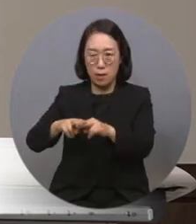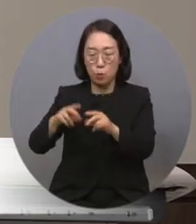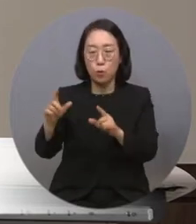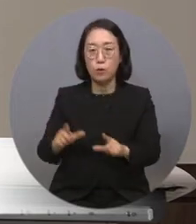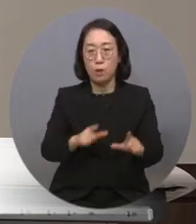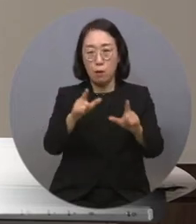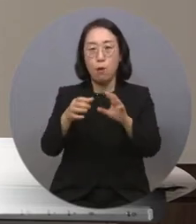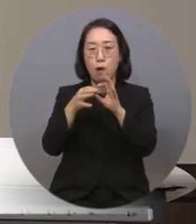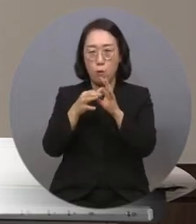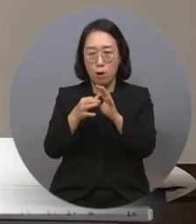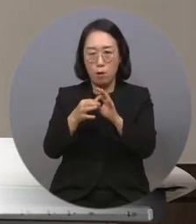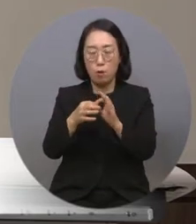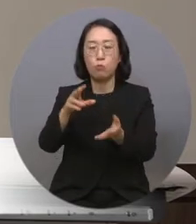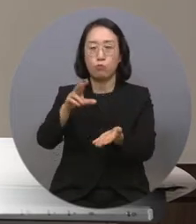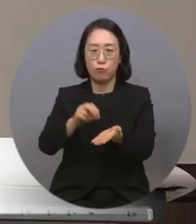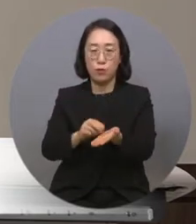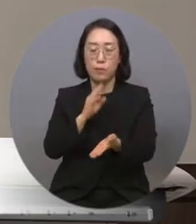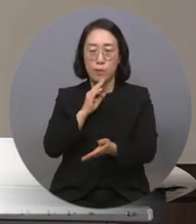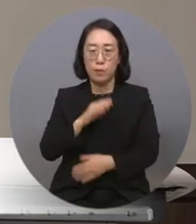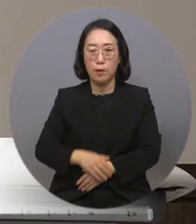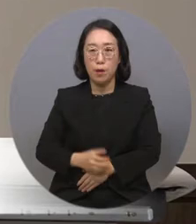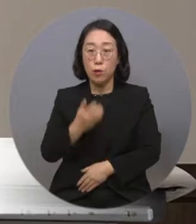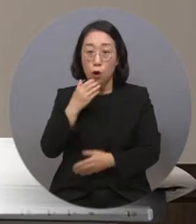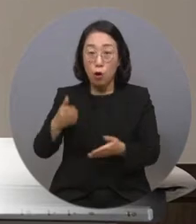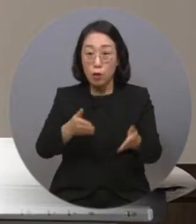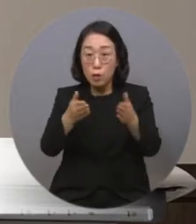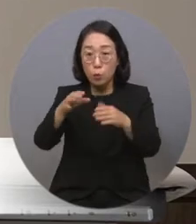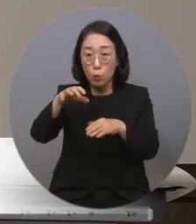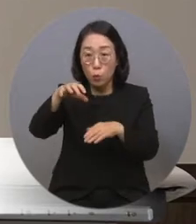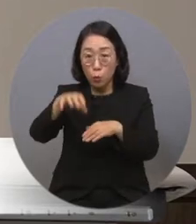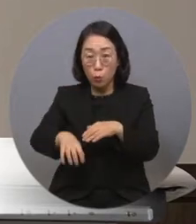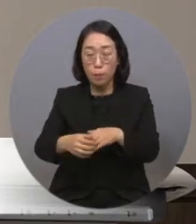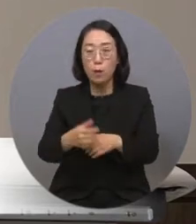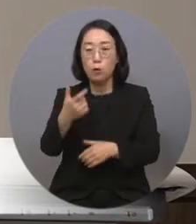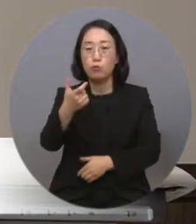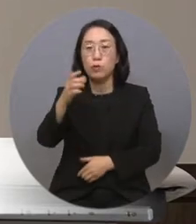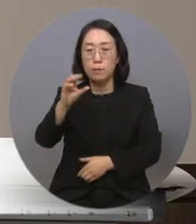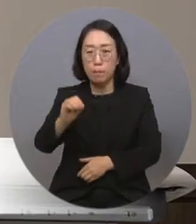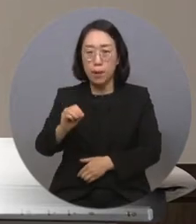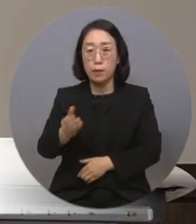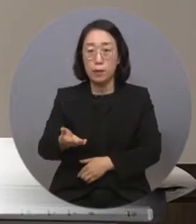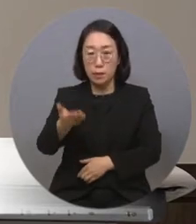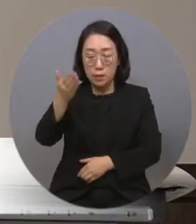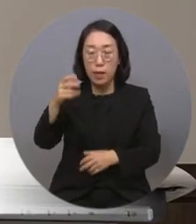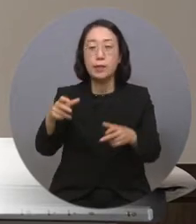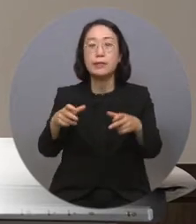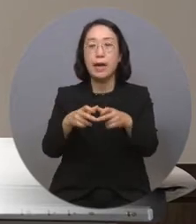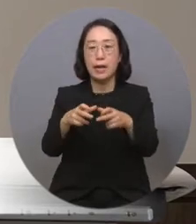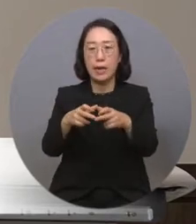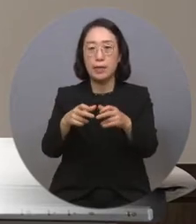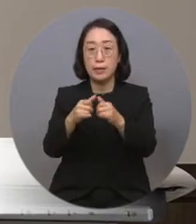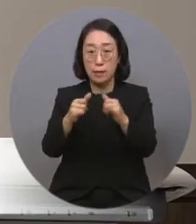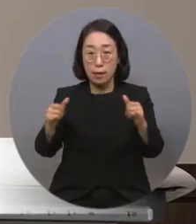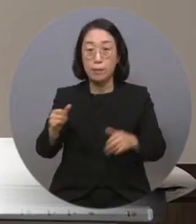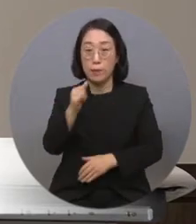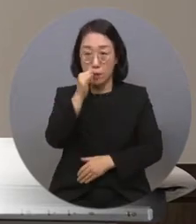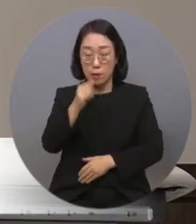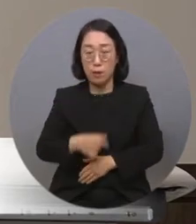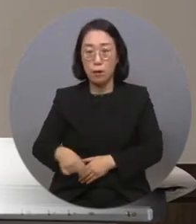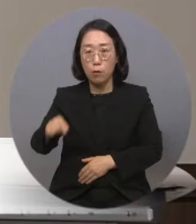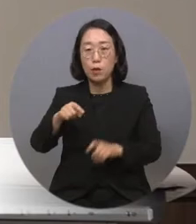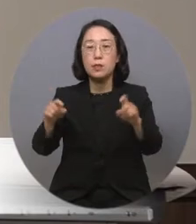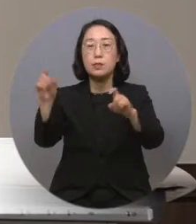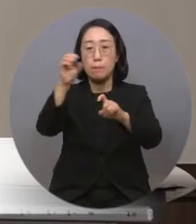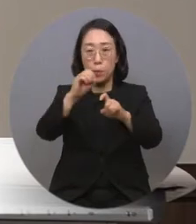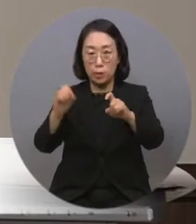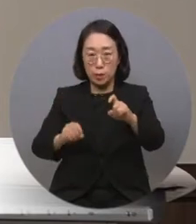생활에 대한 부분이지 않겠는가. 우리 경기도에는 한 60만 명 정도에 가까운 장애인들이 있습니다. 그 중에 약 한